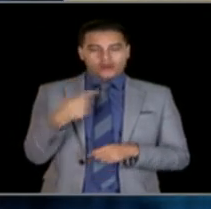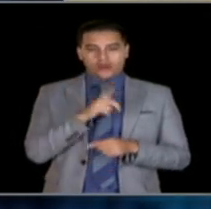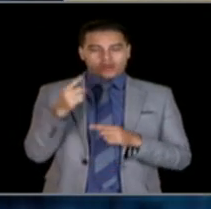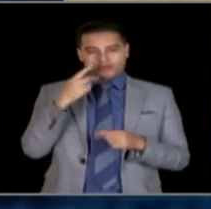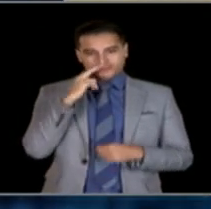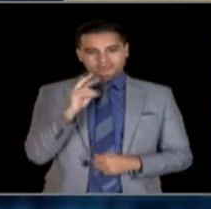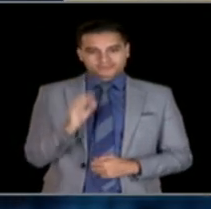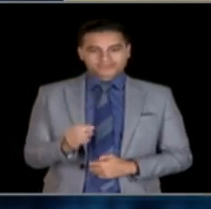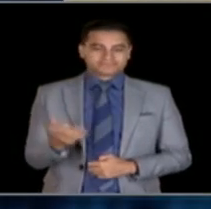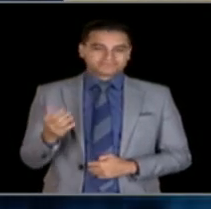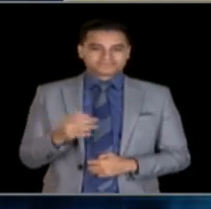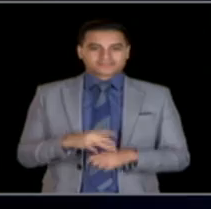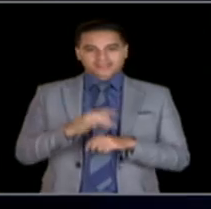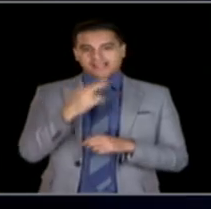إسماعيل.